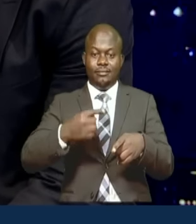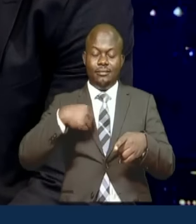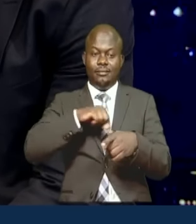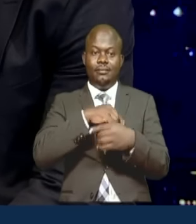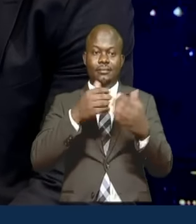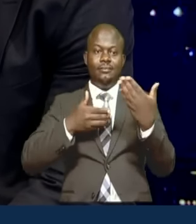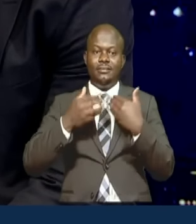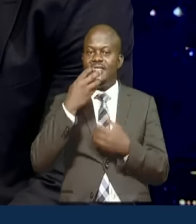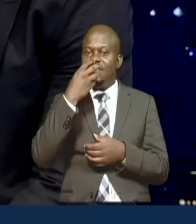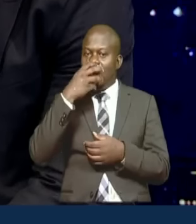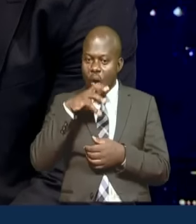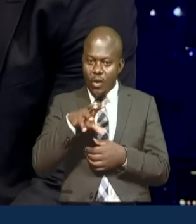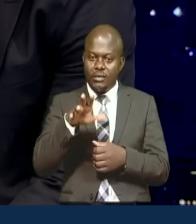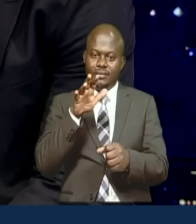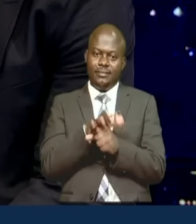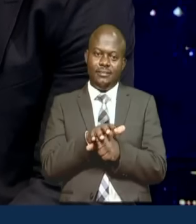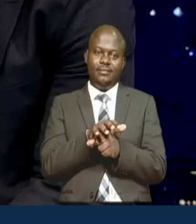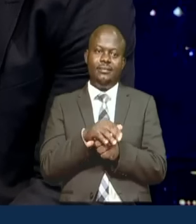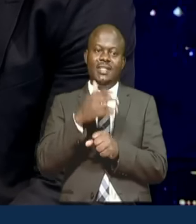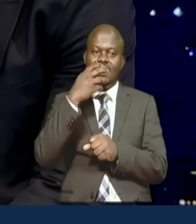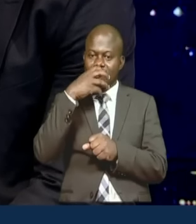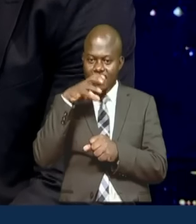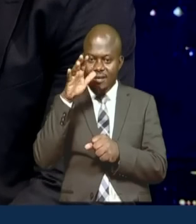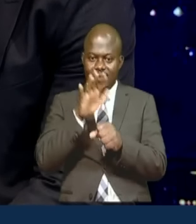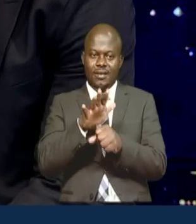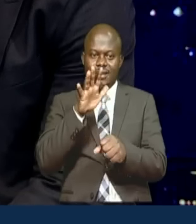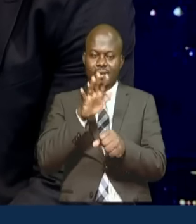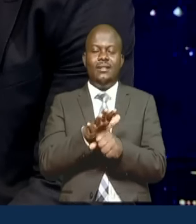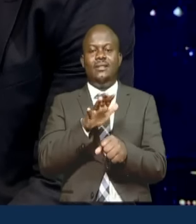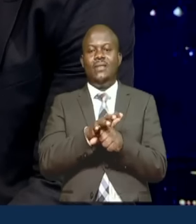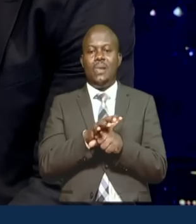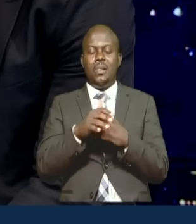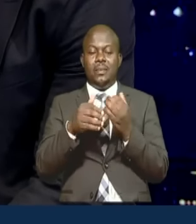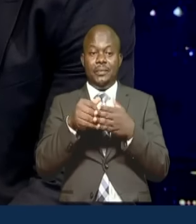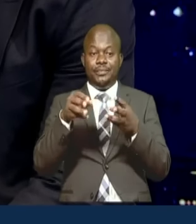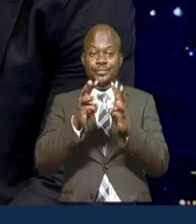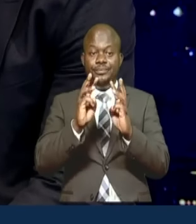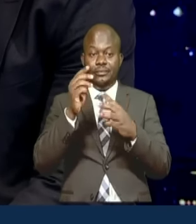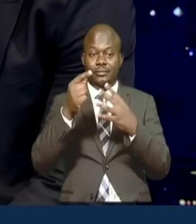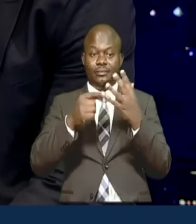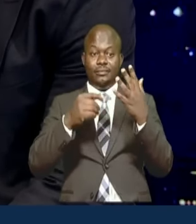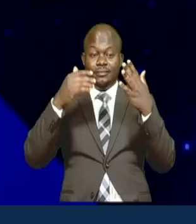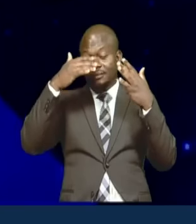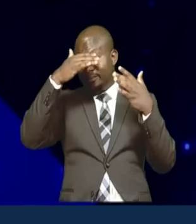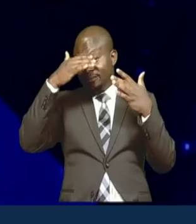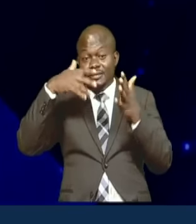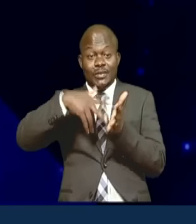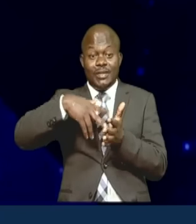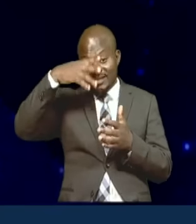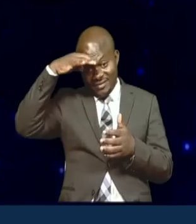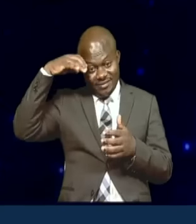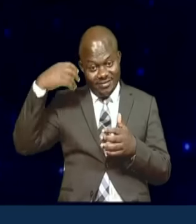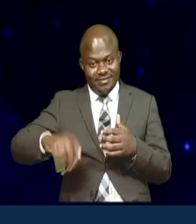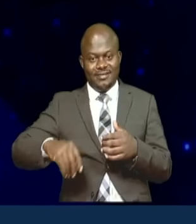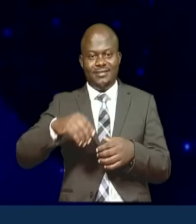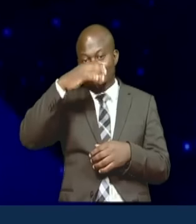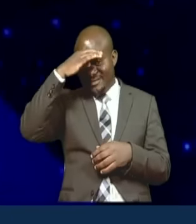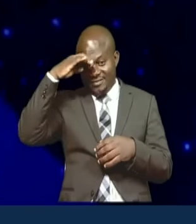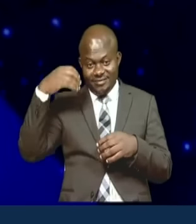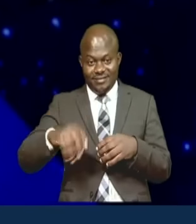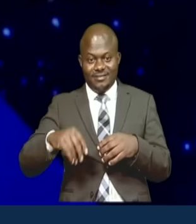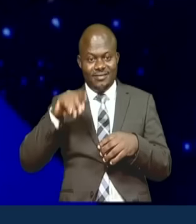nakiriwe n'ubushyuhe bwinshi cyane. Harashyushye cyane cyane cyane ku buryo nabiraga ibyuya, urahagarara ibyuya bigatemba, ukayagure ukagira